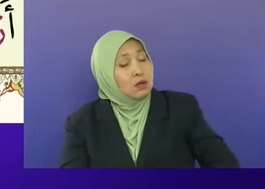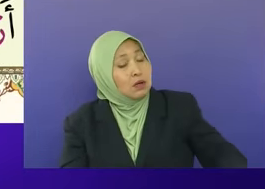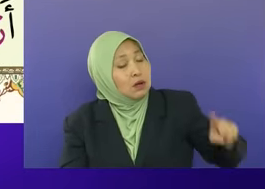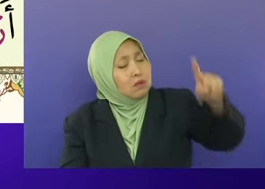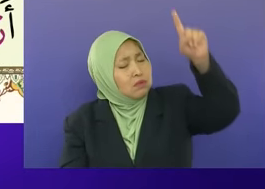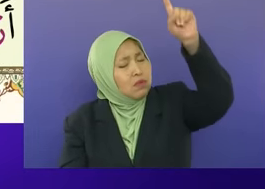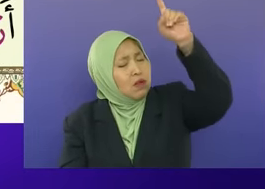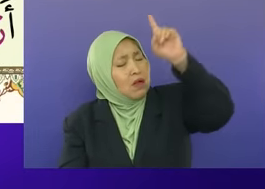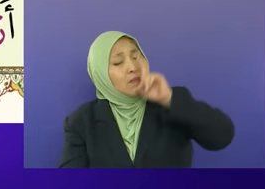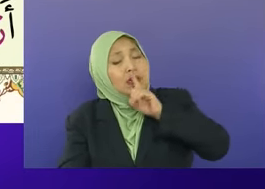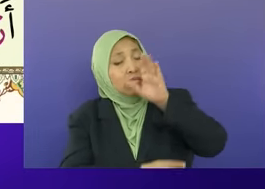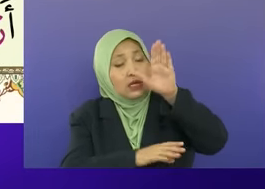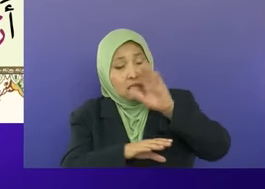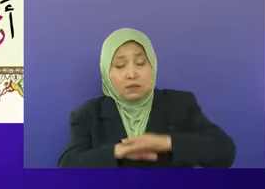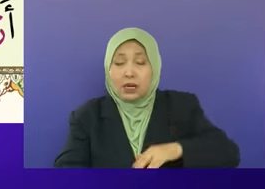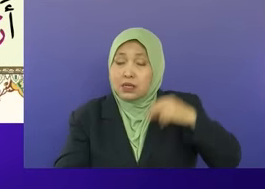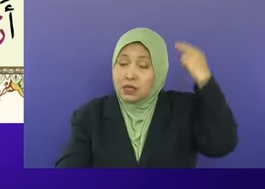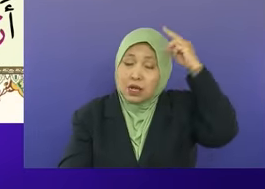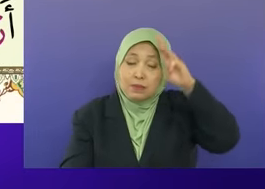WA mu